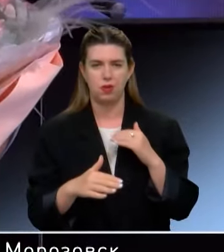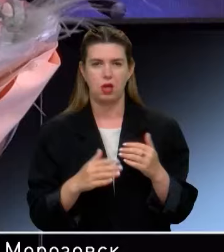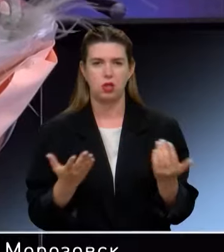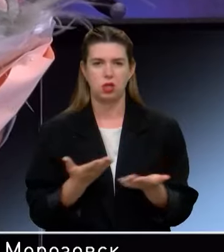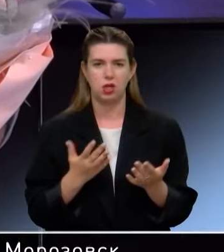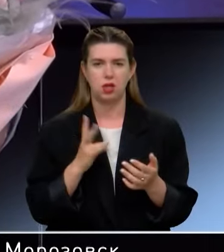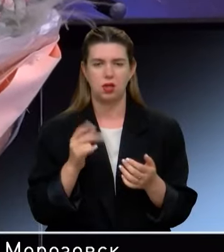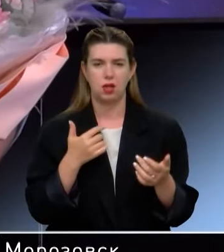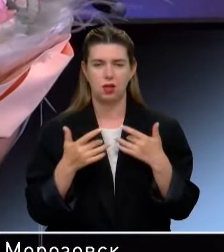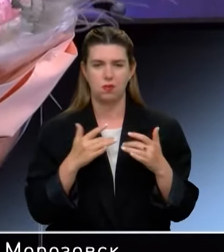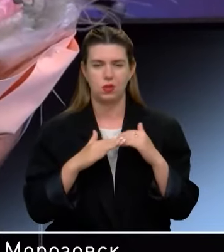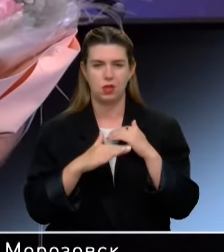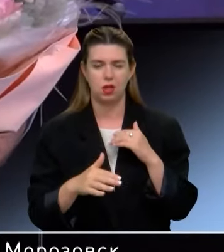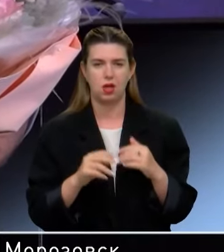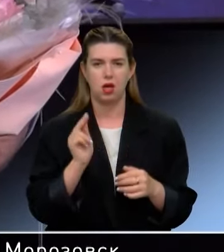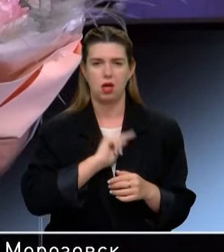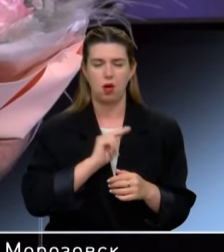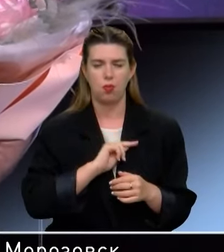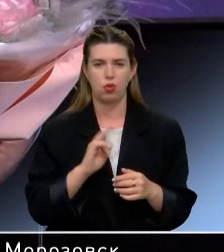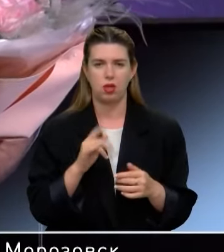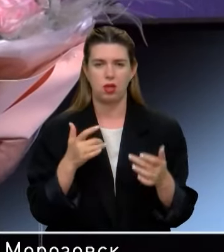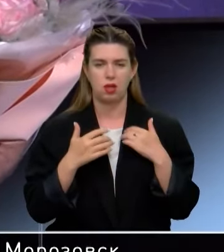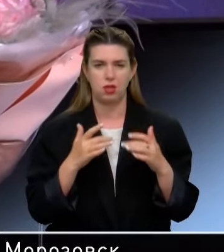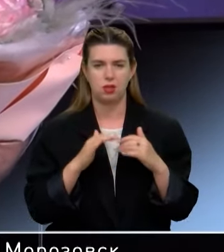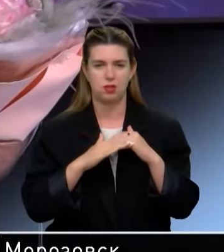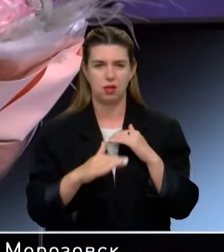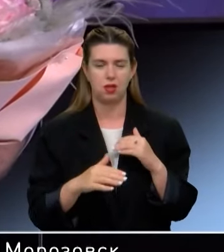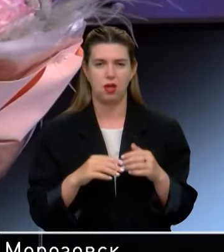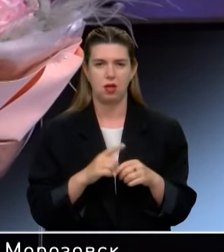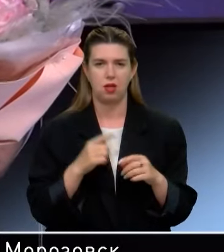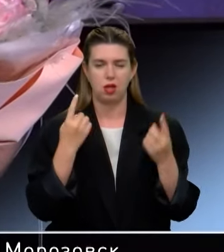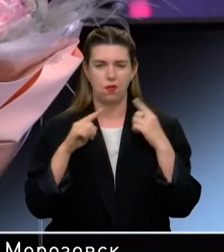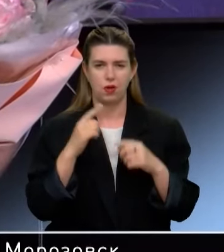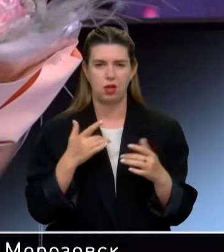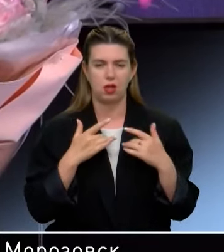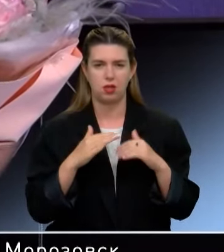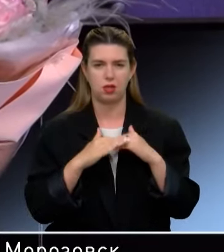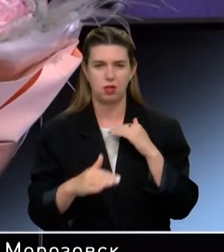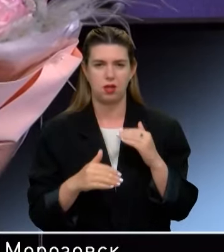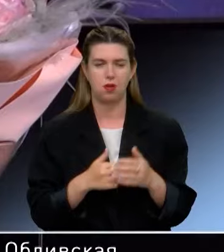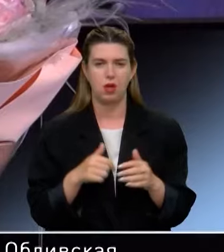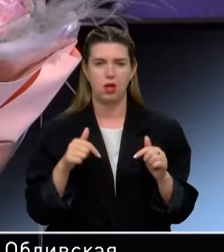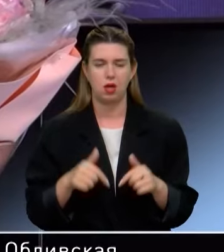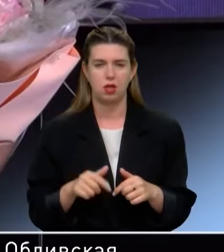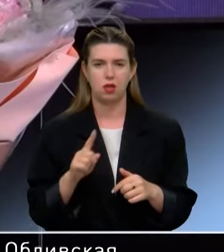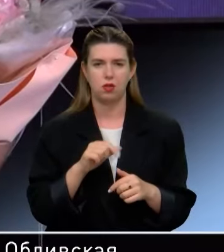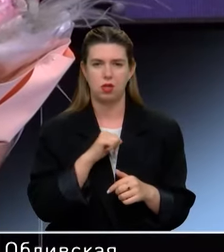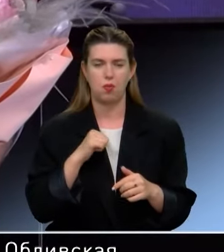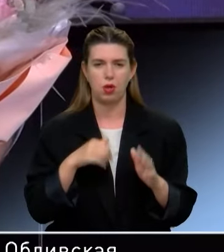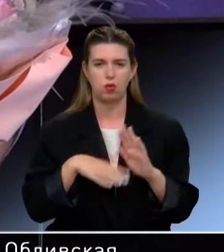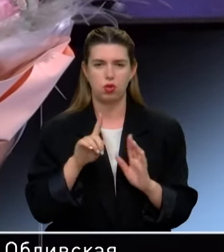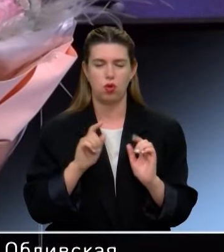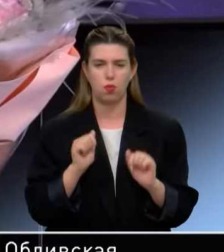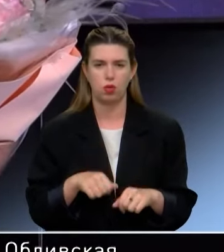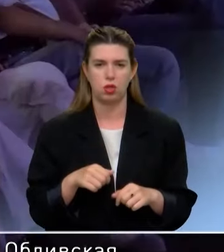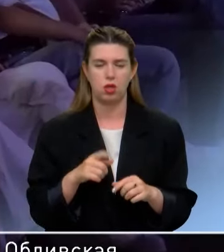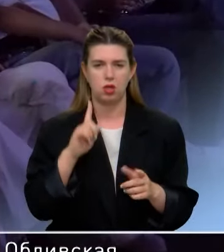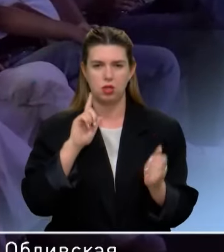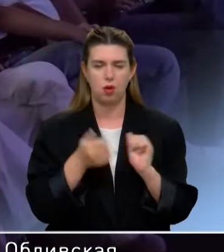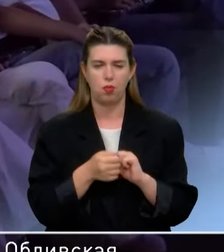жить на сцене работать на сцене творить на сцене это то самое лучшее что вы будете